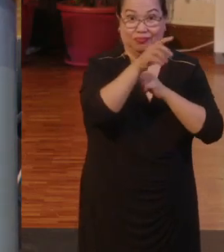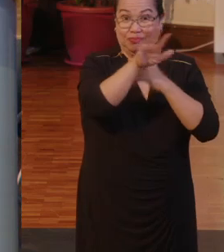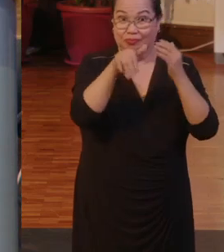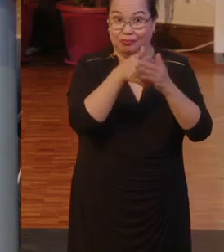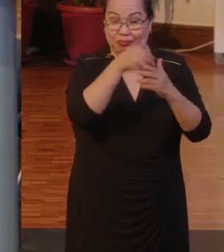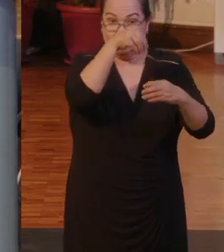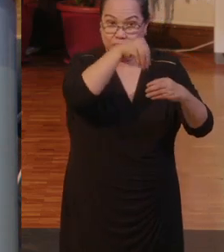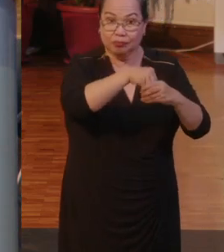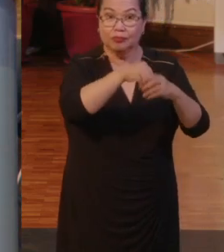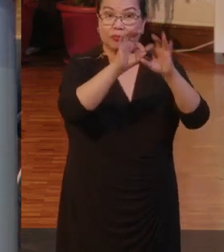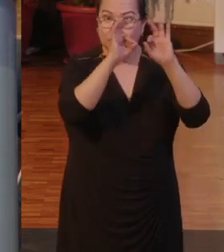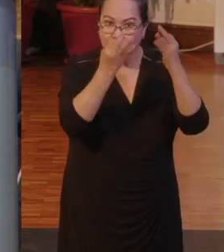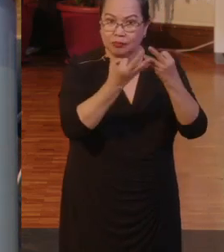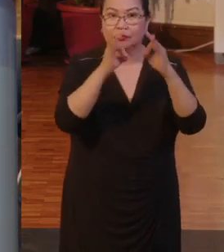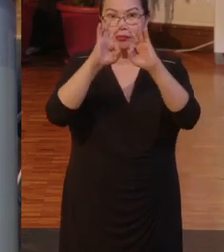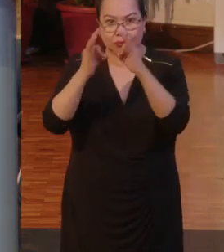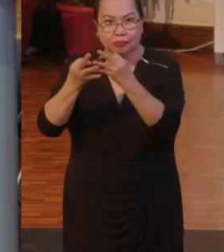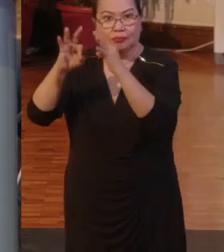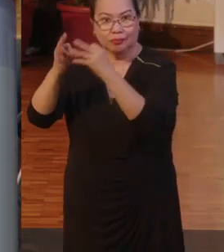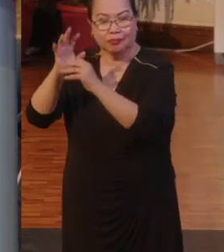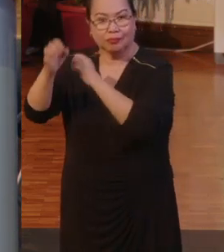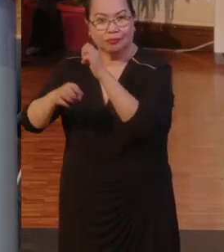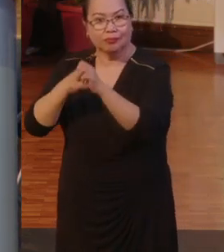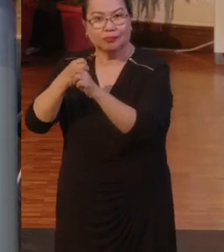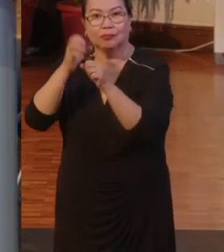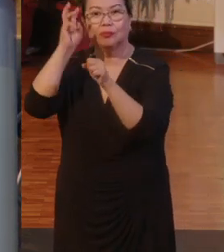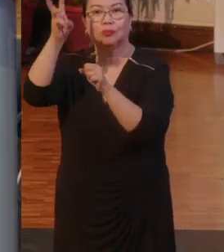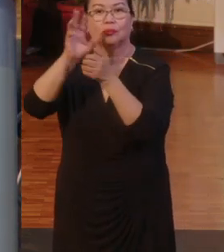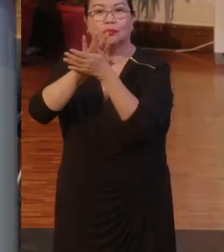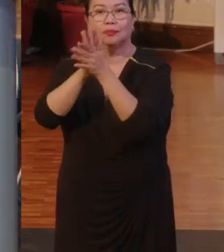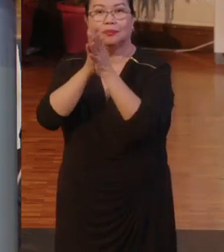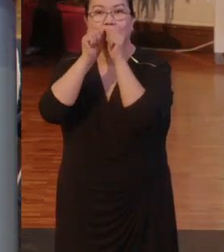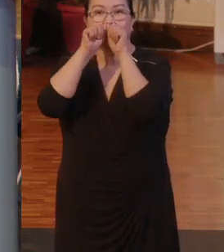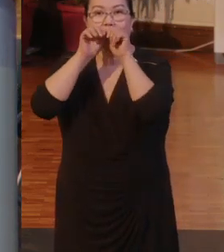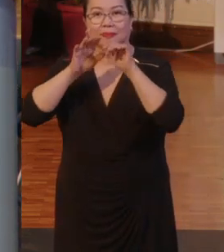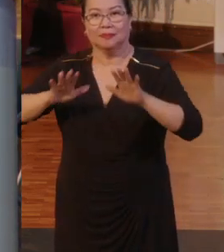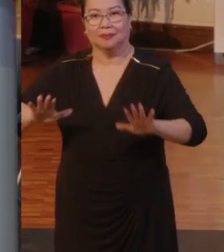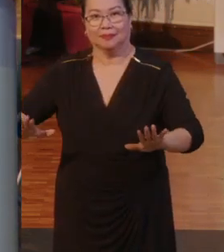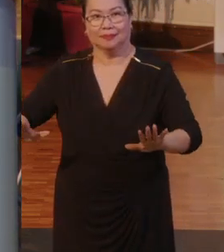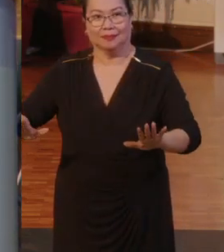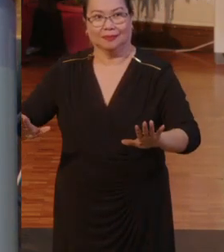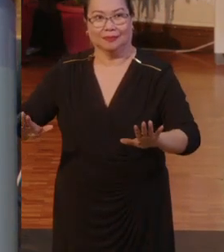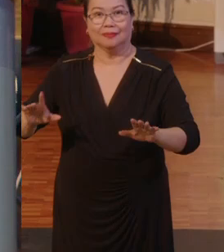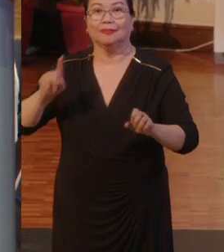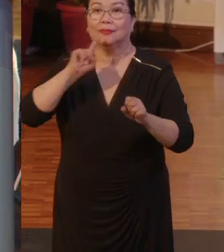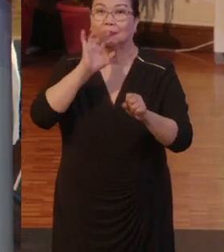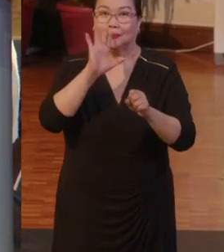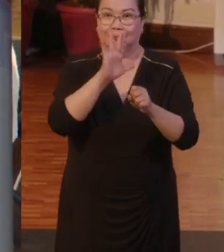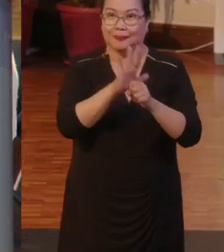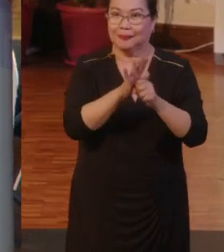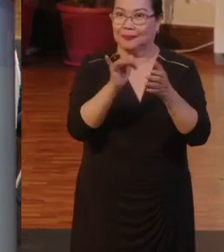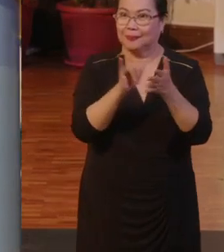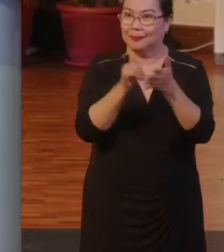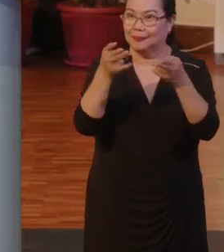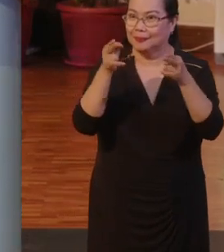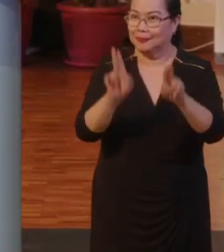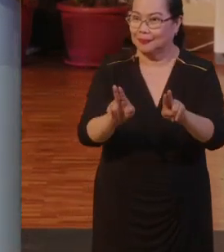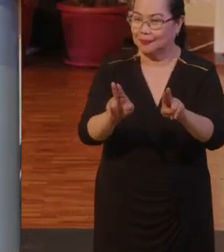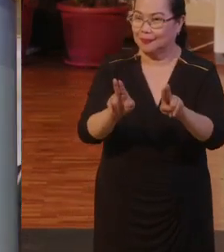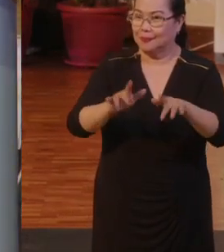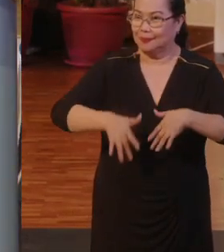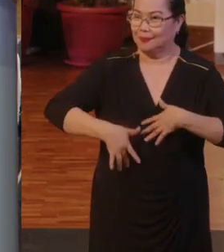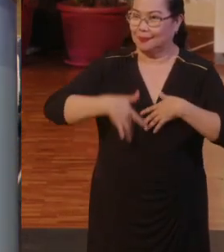the families of the earth shall be blessed." At yung pong pangakong yon ay natupad sa